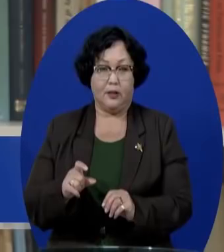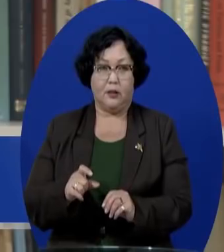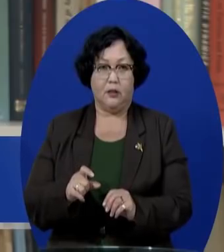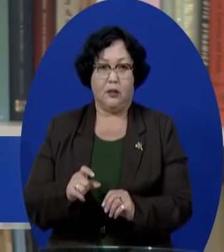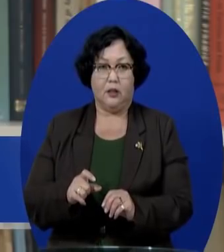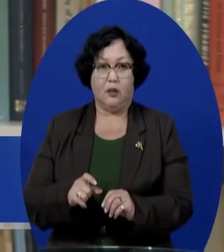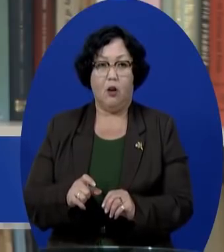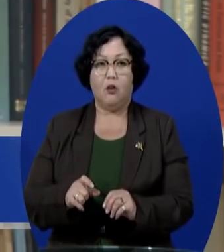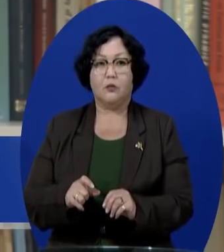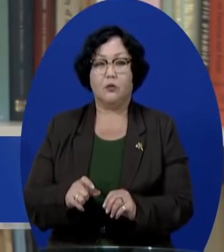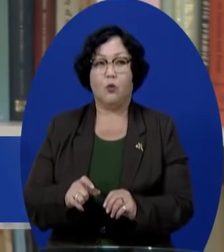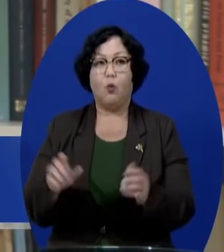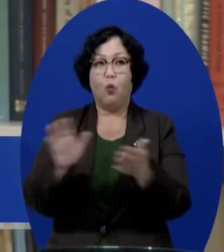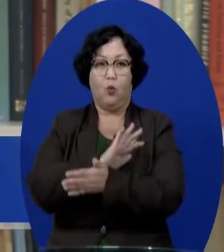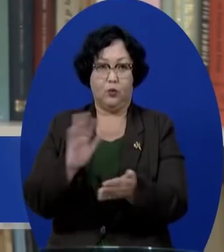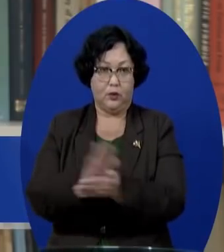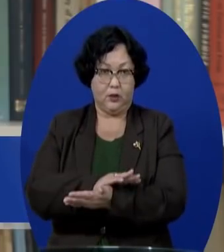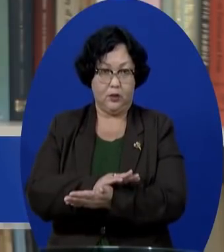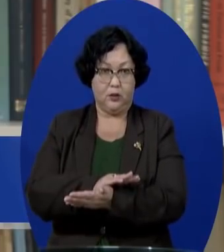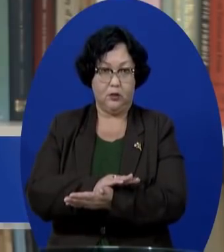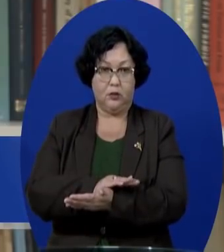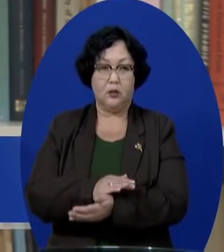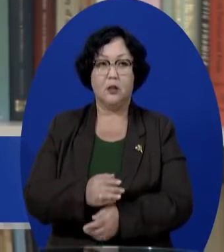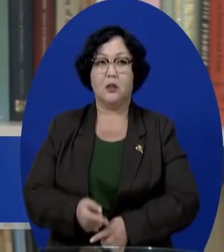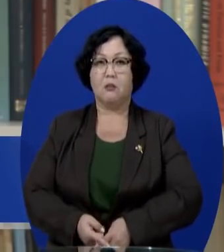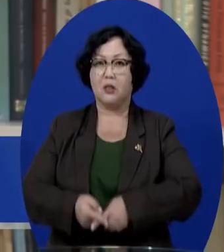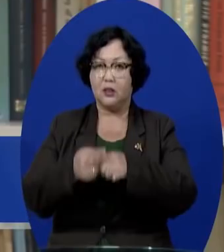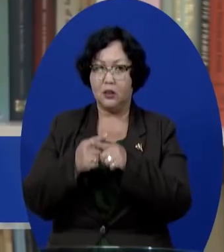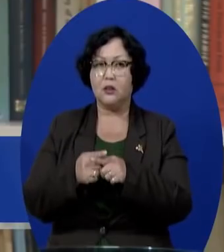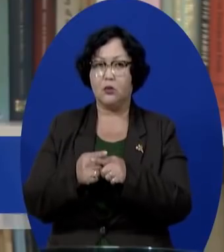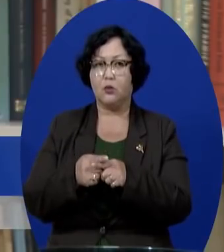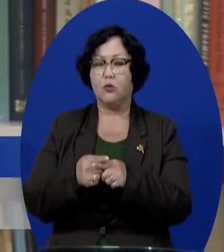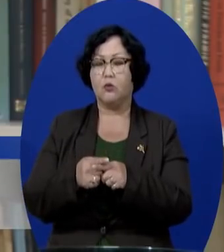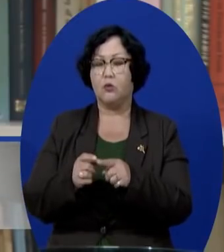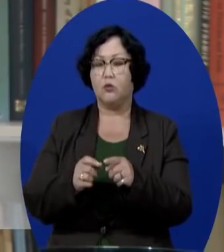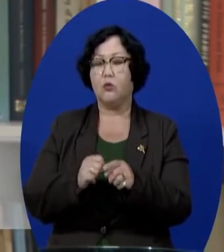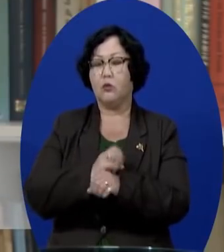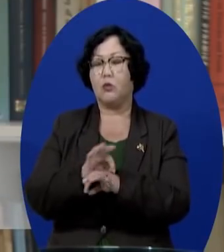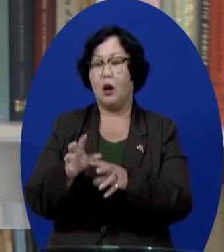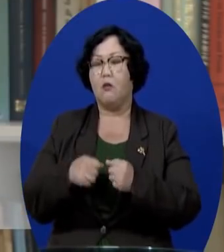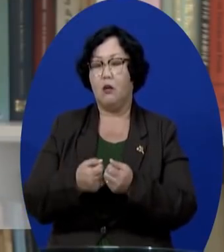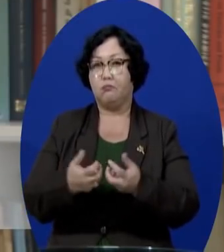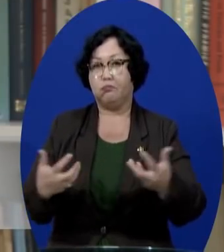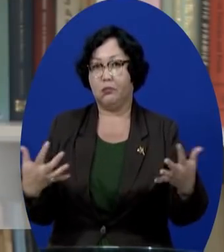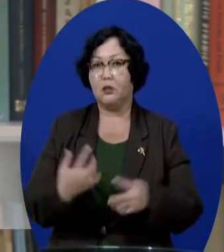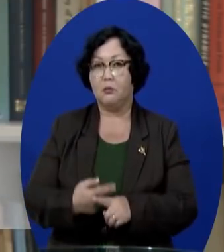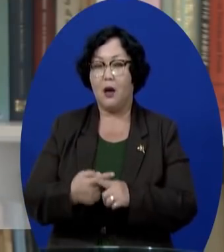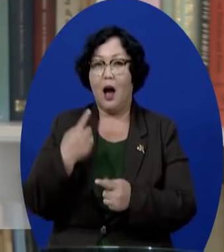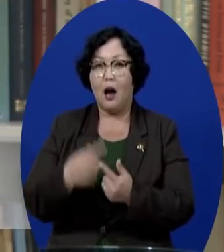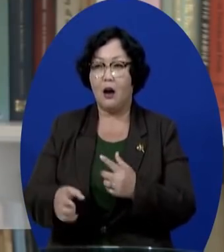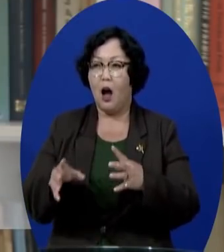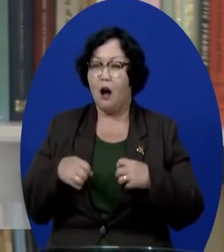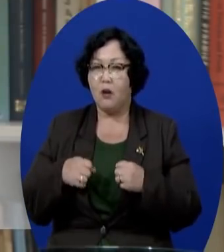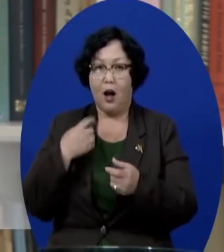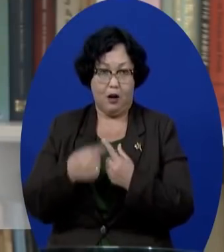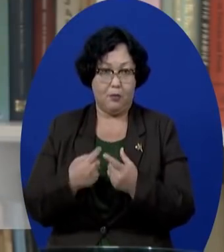огцом хурдан бол өсөх ийм магадлал бол байгаа. А гэхдээ одоо өртөх эрсдэлтэй хүмүүс бол